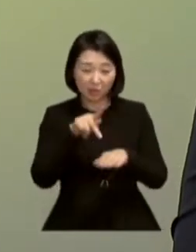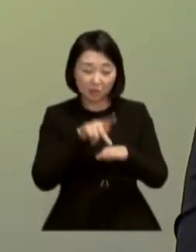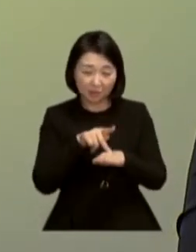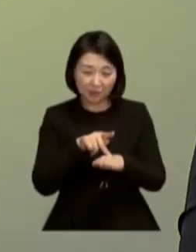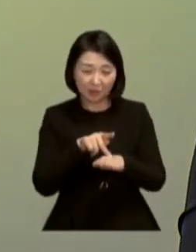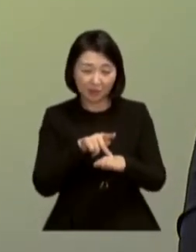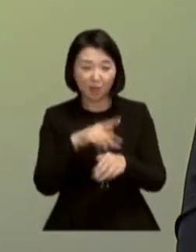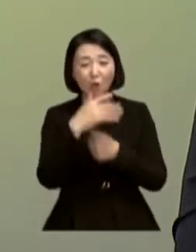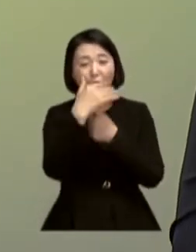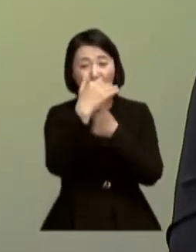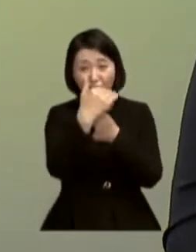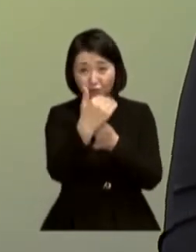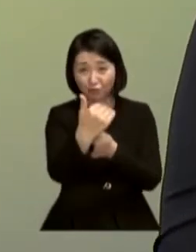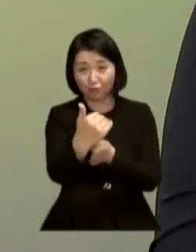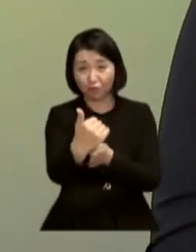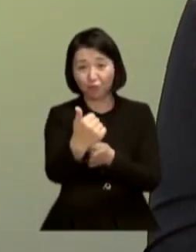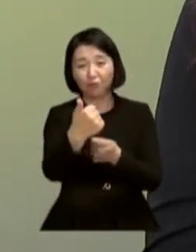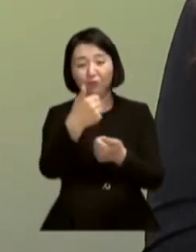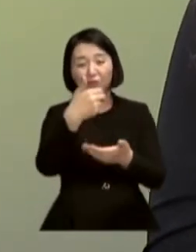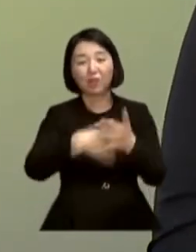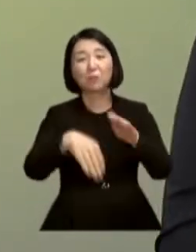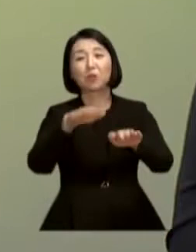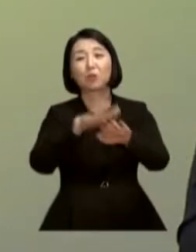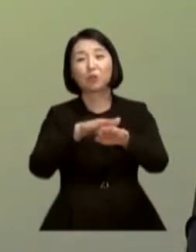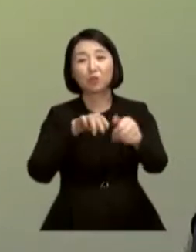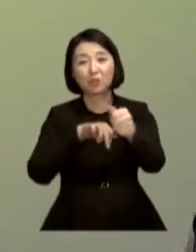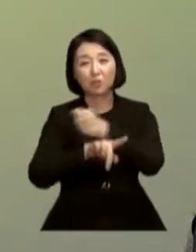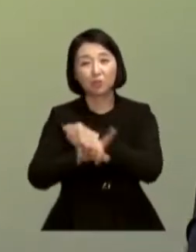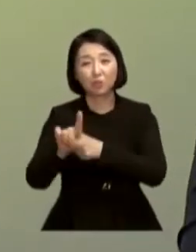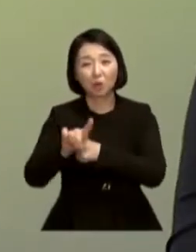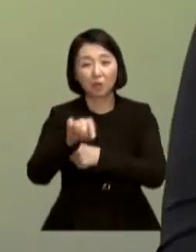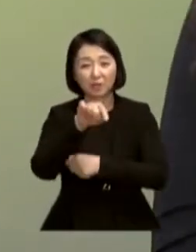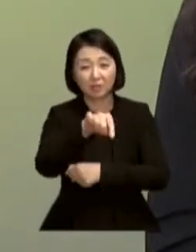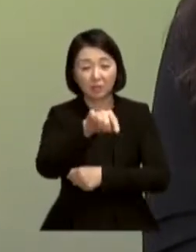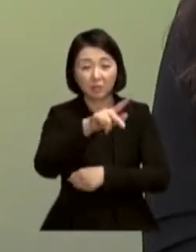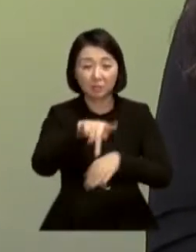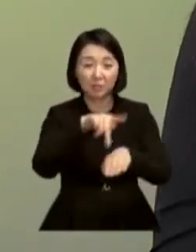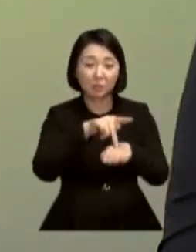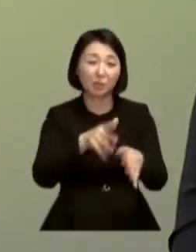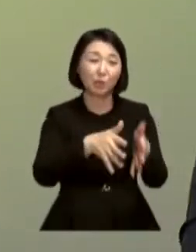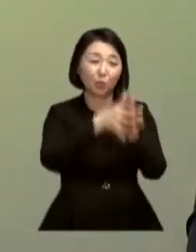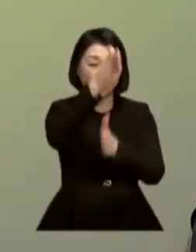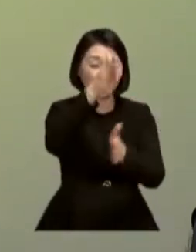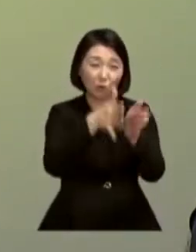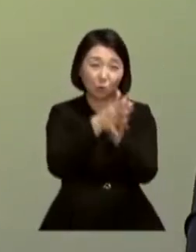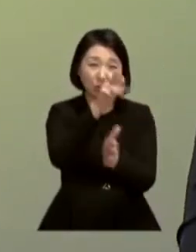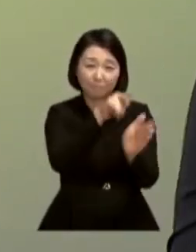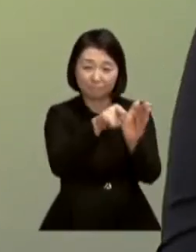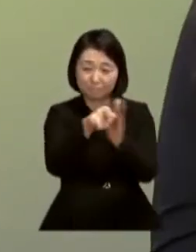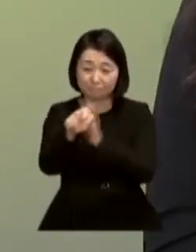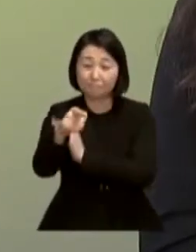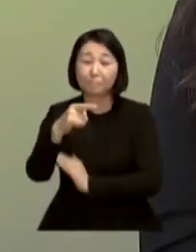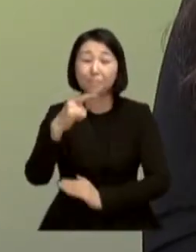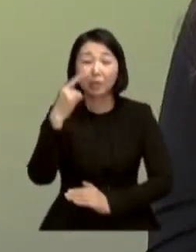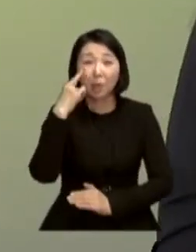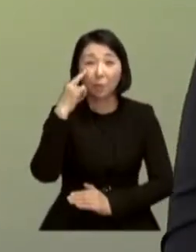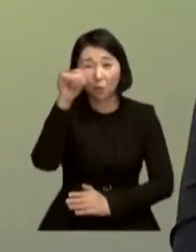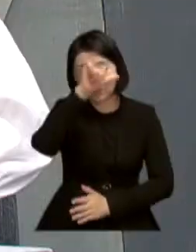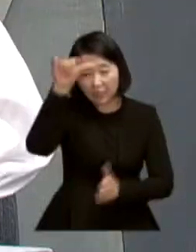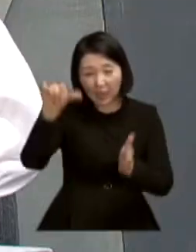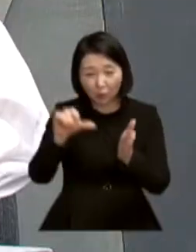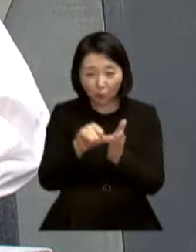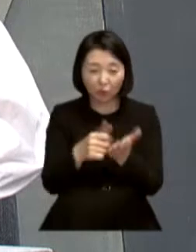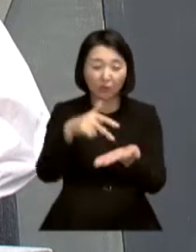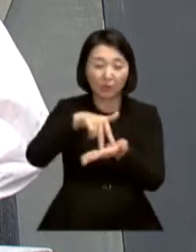남겨둔 이유는 그곳의 많은 도시들을 돌아다니며 각성마다 장로들을 세우라고 하는 디모데 디도서에 있는